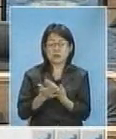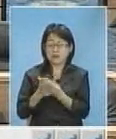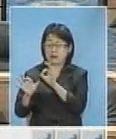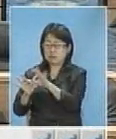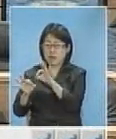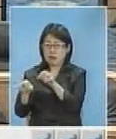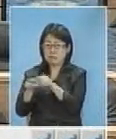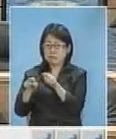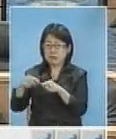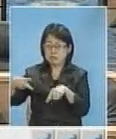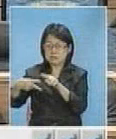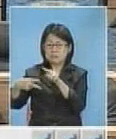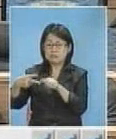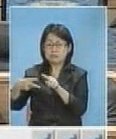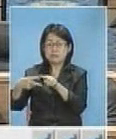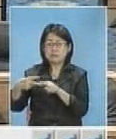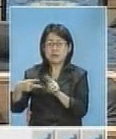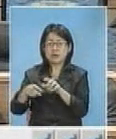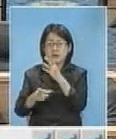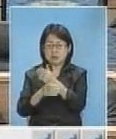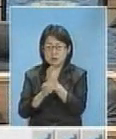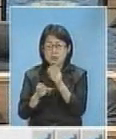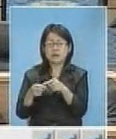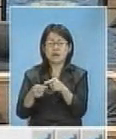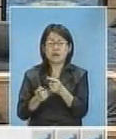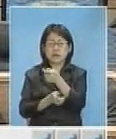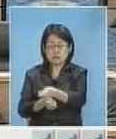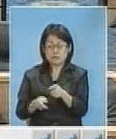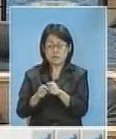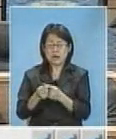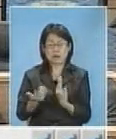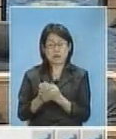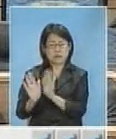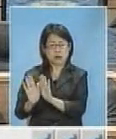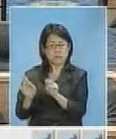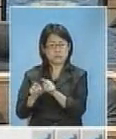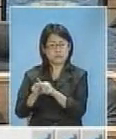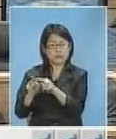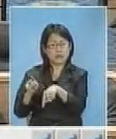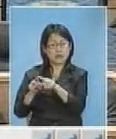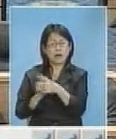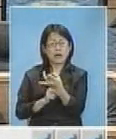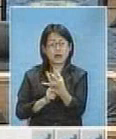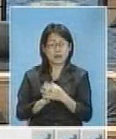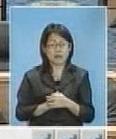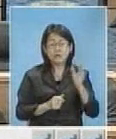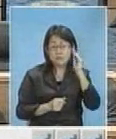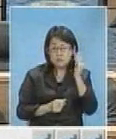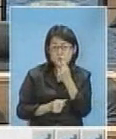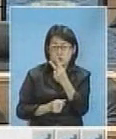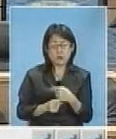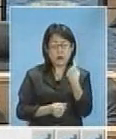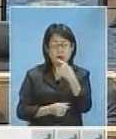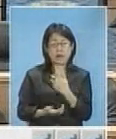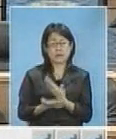ของรัฐ2ธนาคารนี้คือใครครับพี่น้องประชาชนที่ฟังการอภิปรายอยู่ก็คิดเอาเองนะครับว่าลูกค้าทอสนั่นคือ